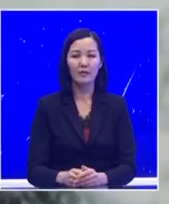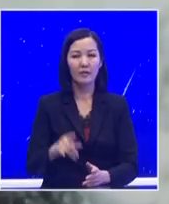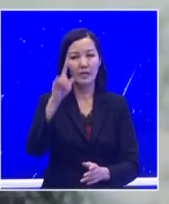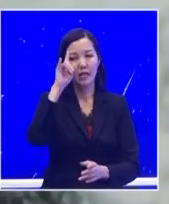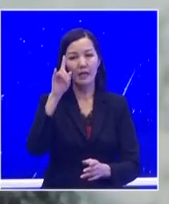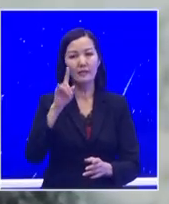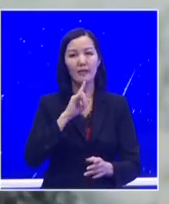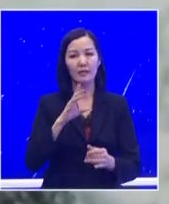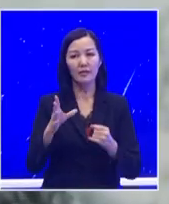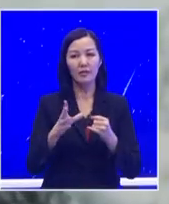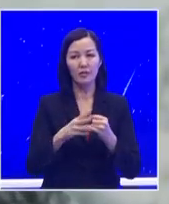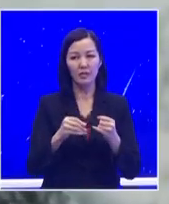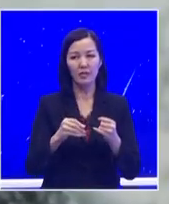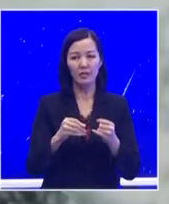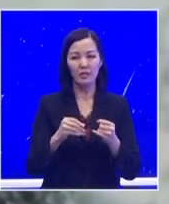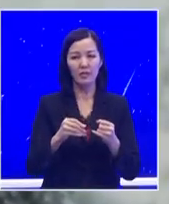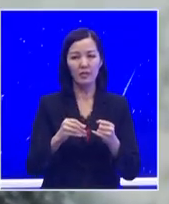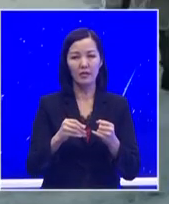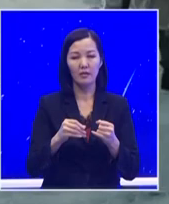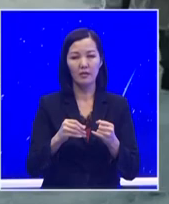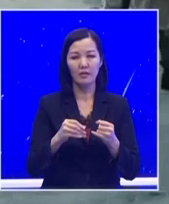қазақтың жері ме? Иә, ата, бұл қазақтың жері.